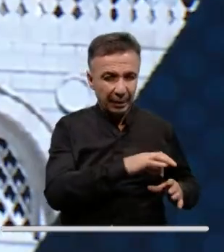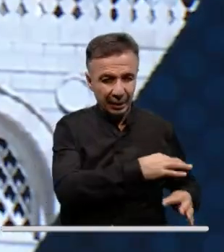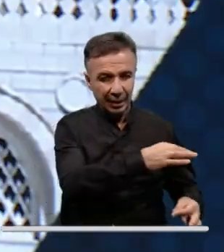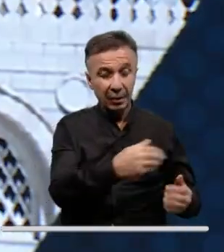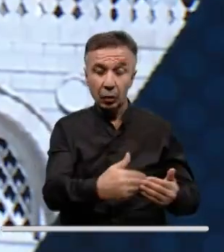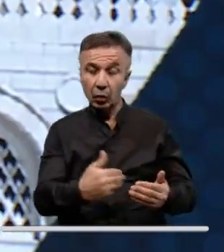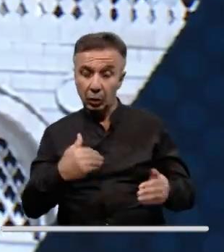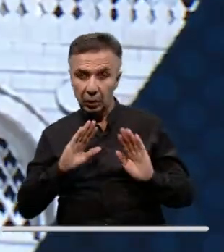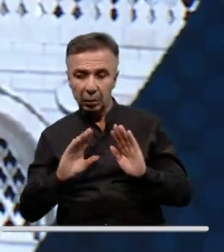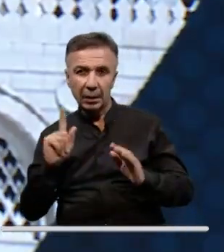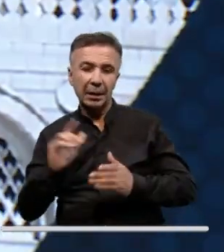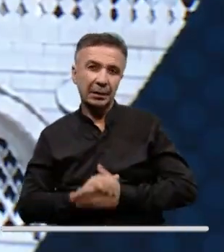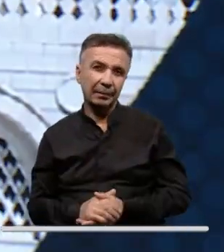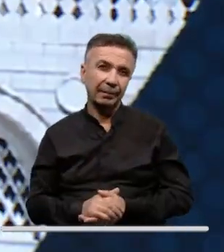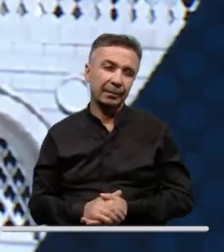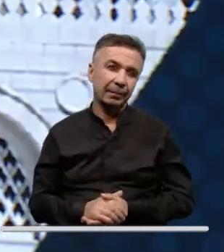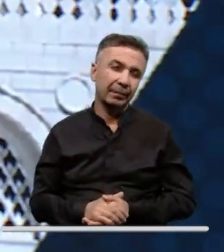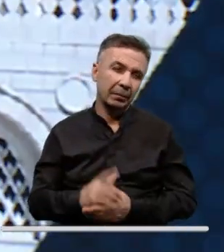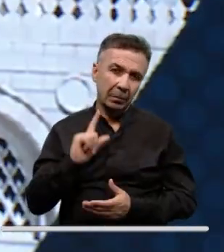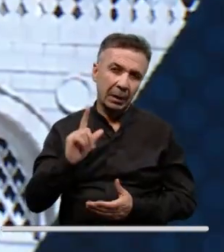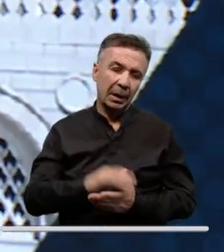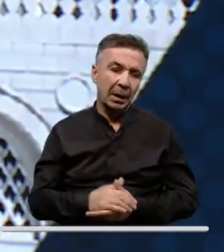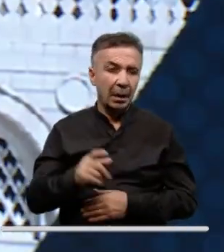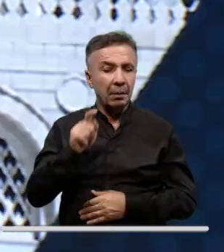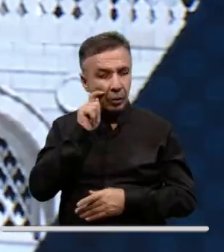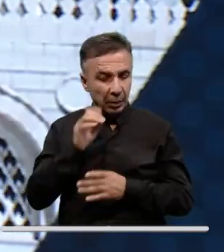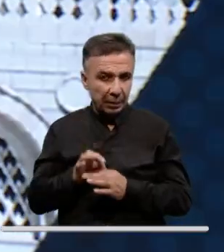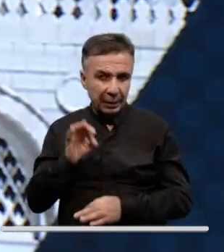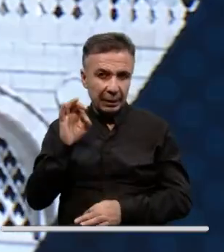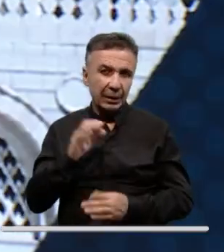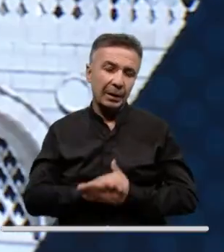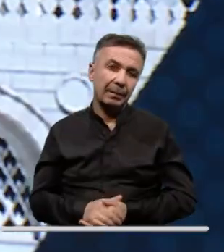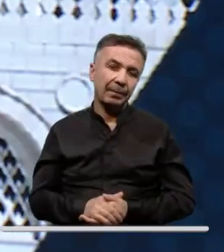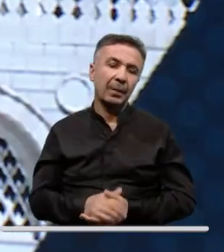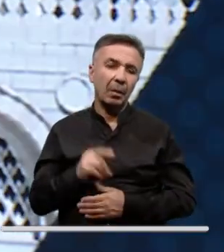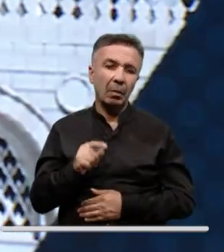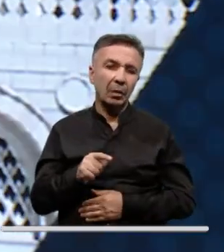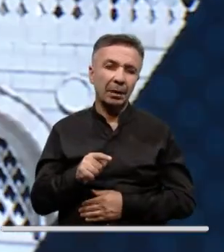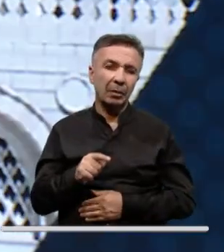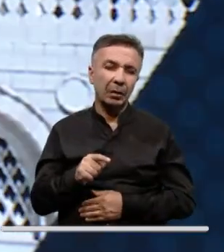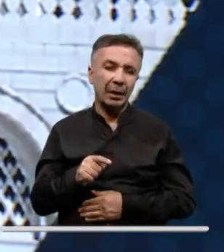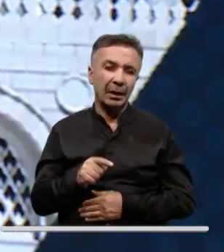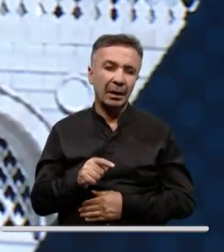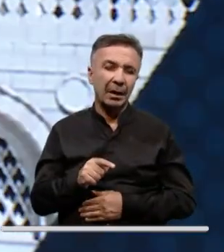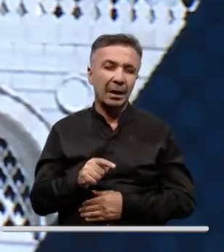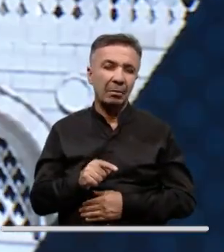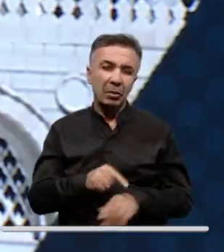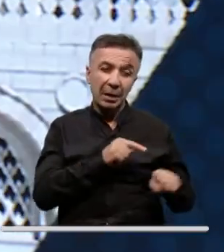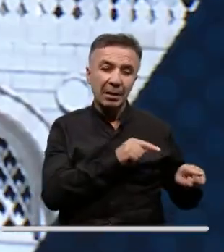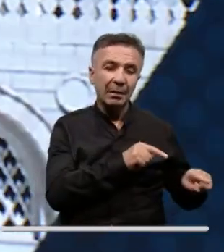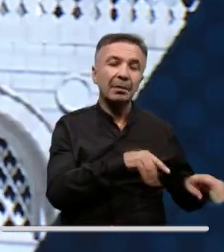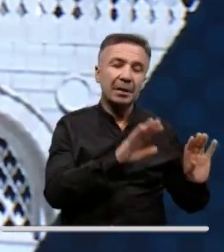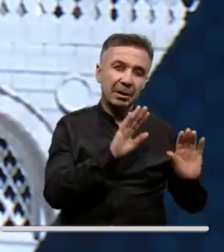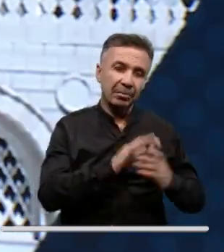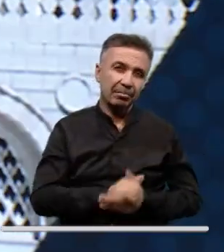aynı şekilde gereklidir Bir Müslümanın Eee bunlara Yakayı kaptırmam gerekir